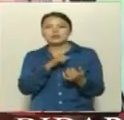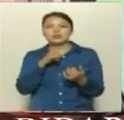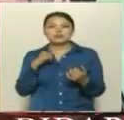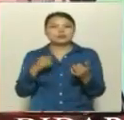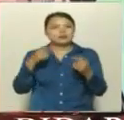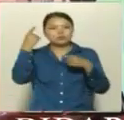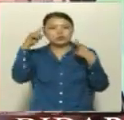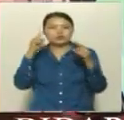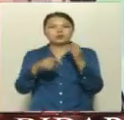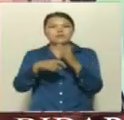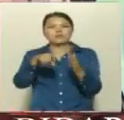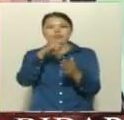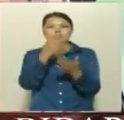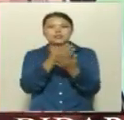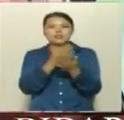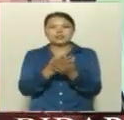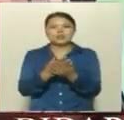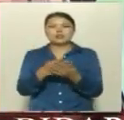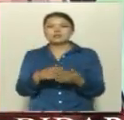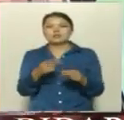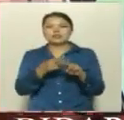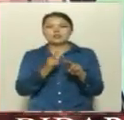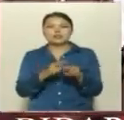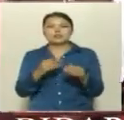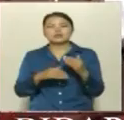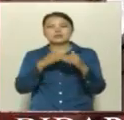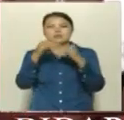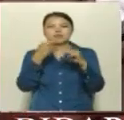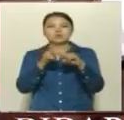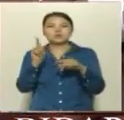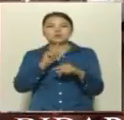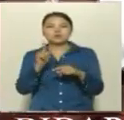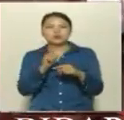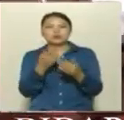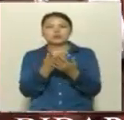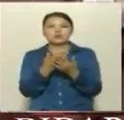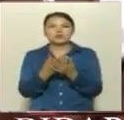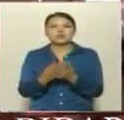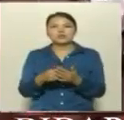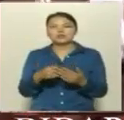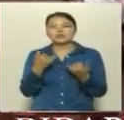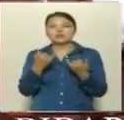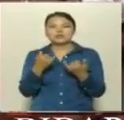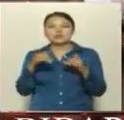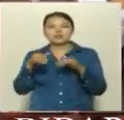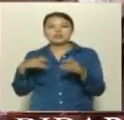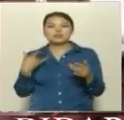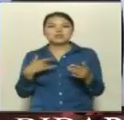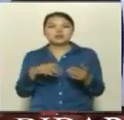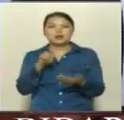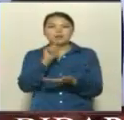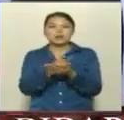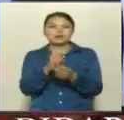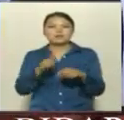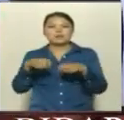распространены зачастую остаются неизвестными их сборы последующие популяризация на уровне страны благородная задача Кише обязанность